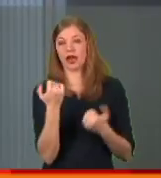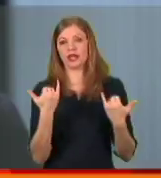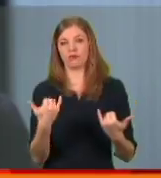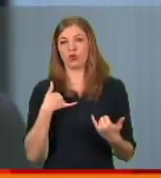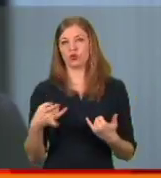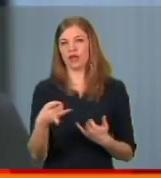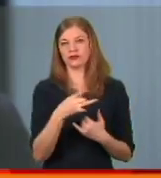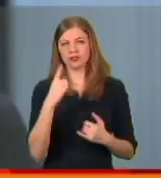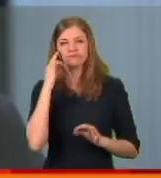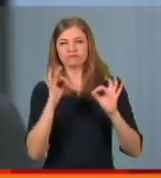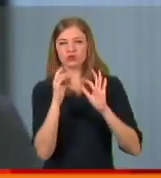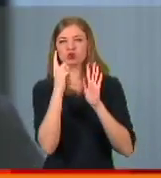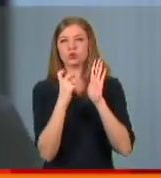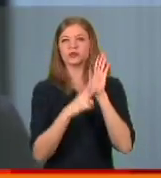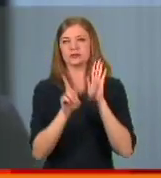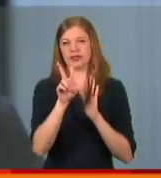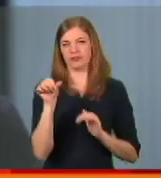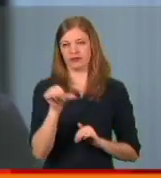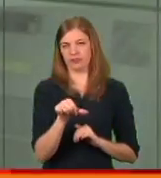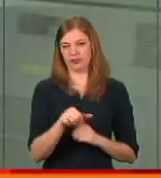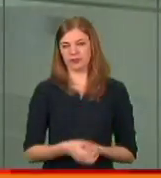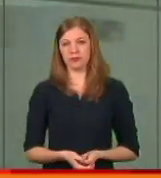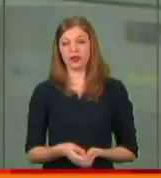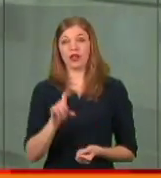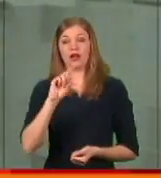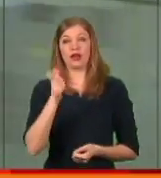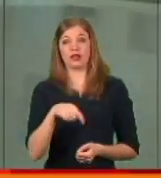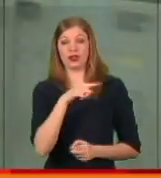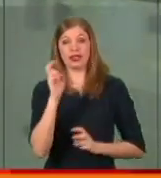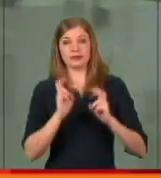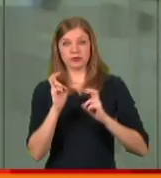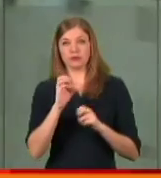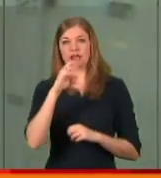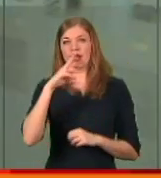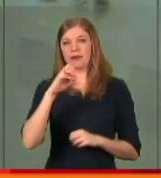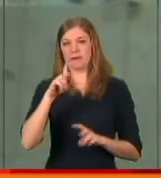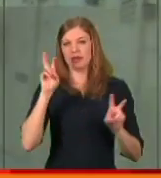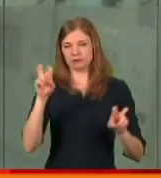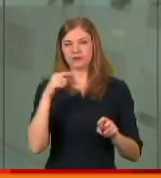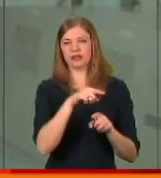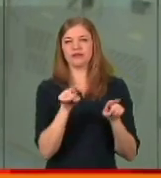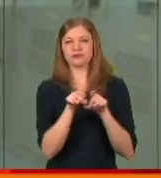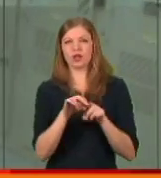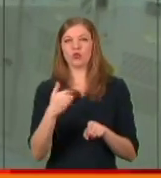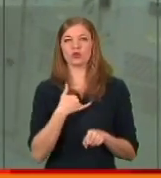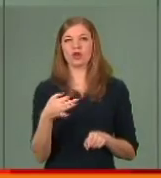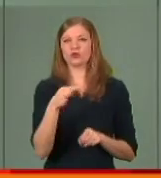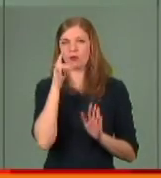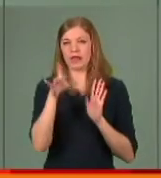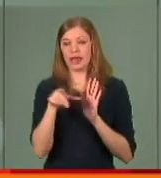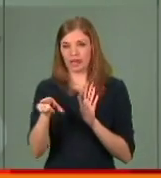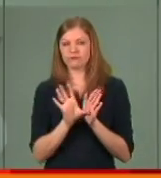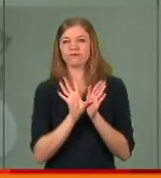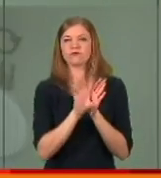тут у регіоні індекс 172 хвилини. Італійське підприємство Enel, відповідник наших Обленерго, вклало